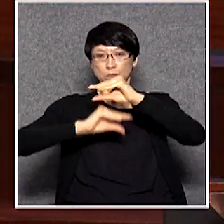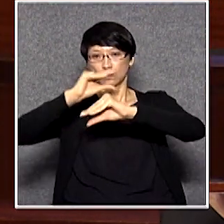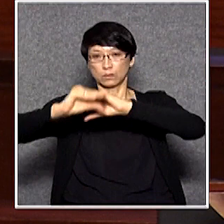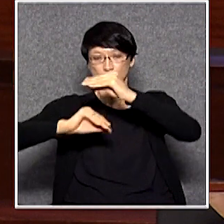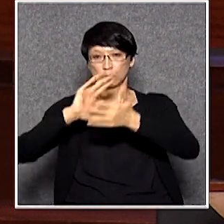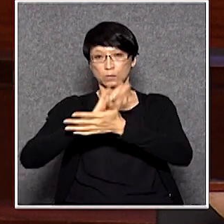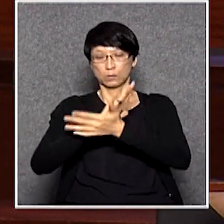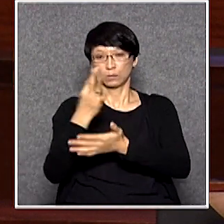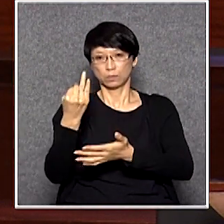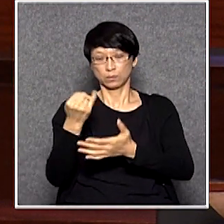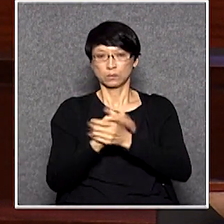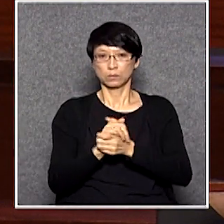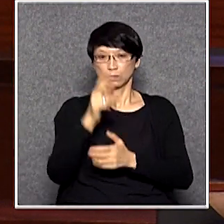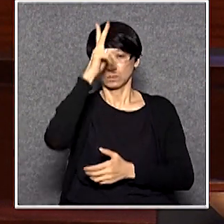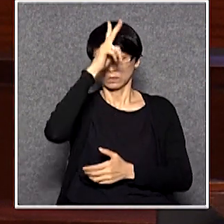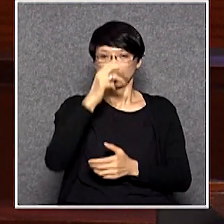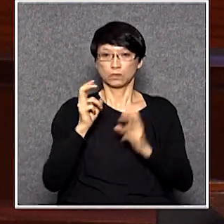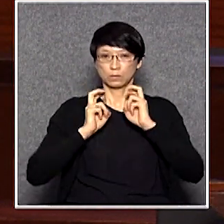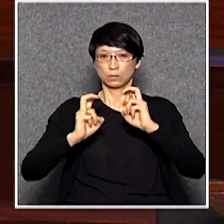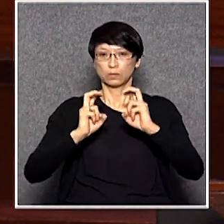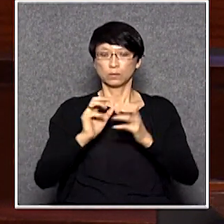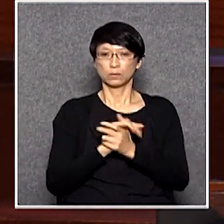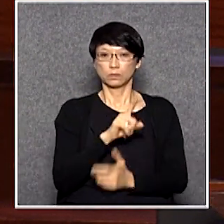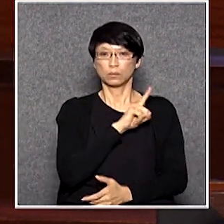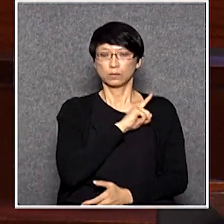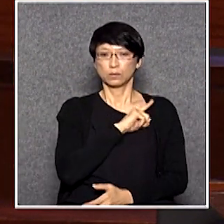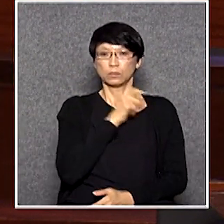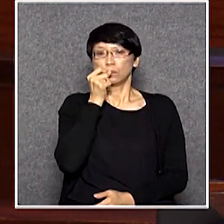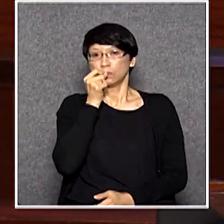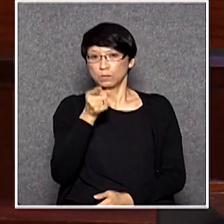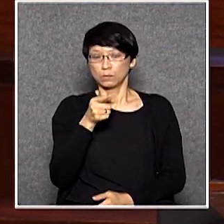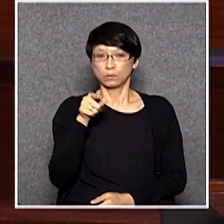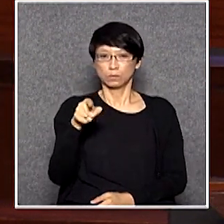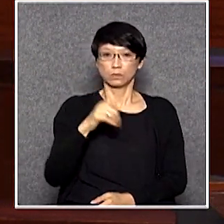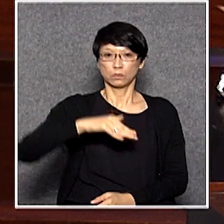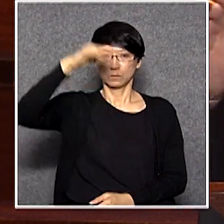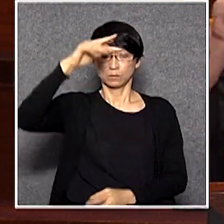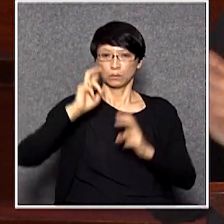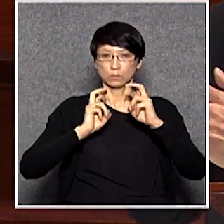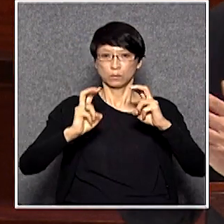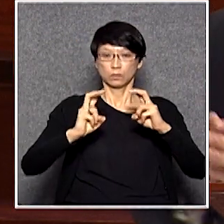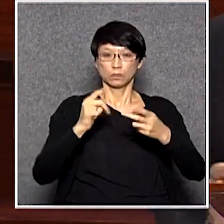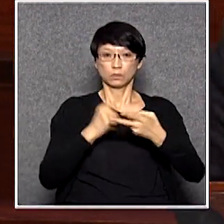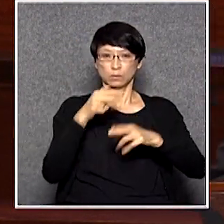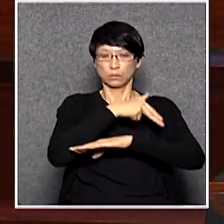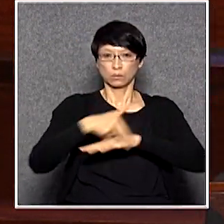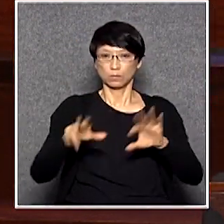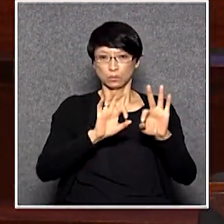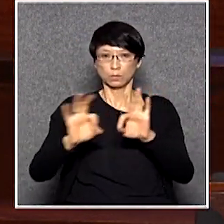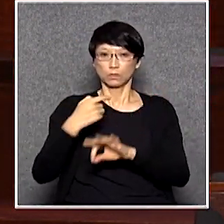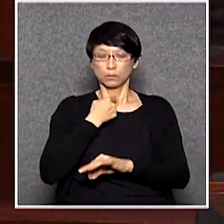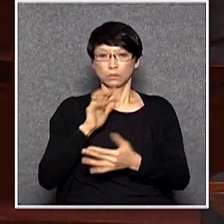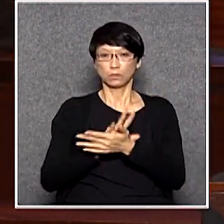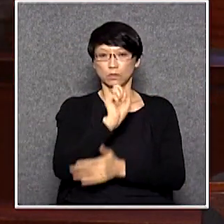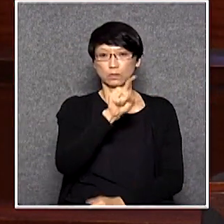哥。政府和港鐵就自己爆，說這個高鐵工程將會延去到